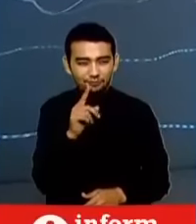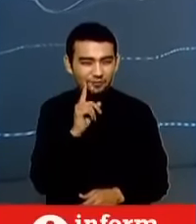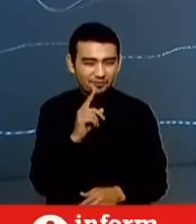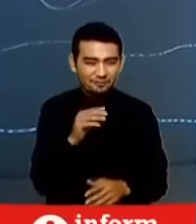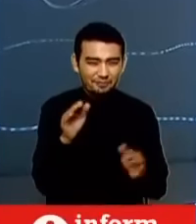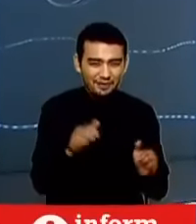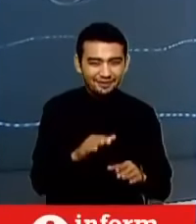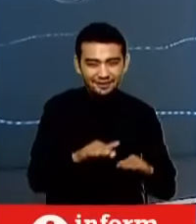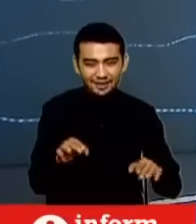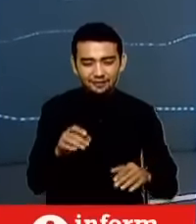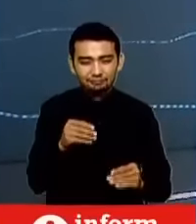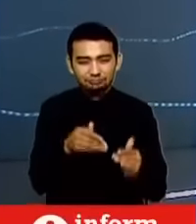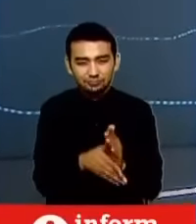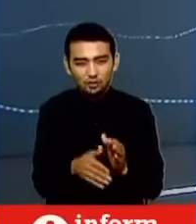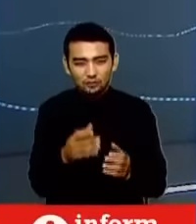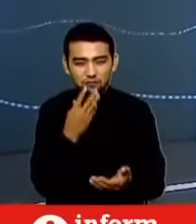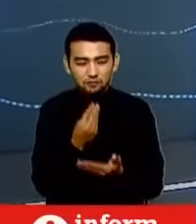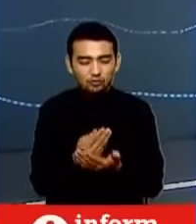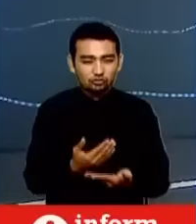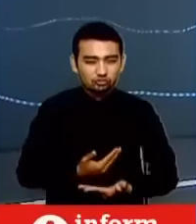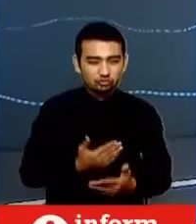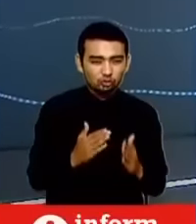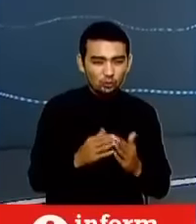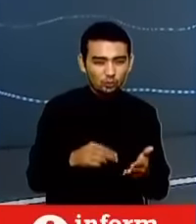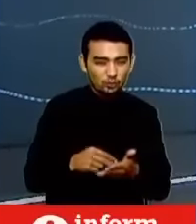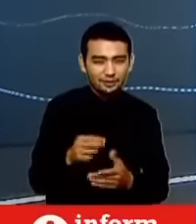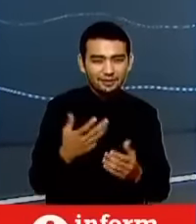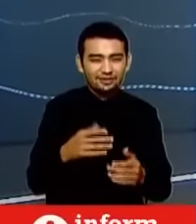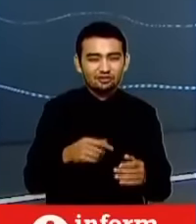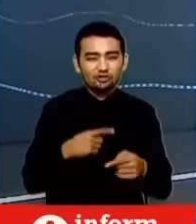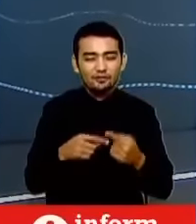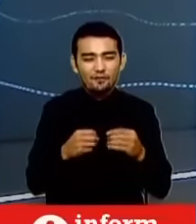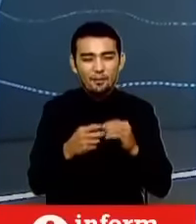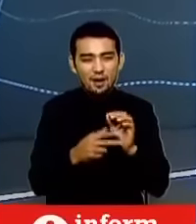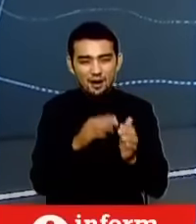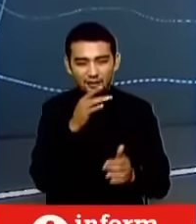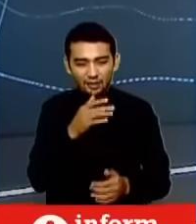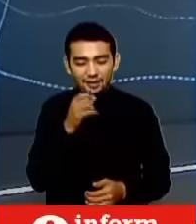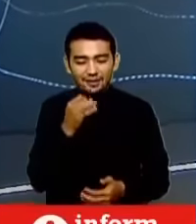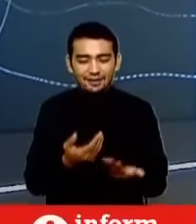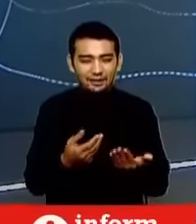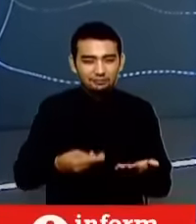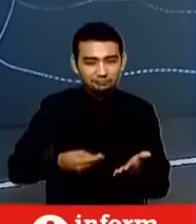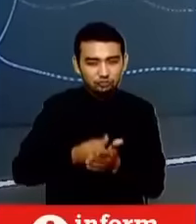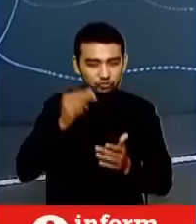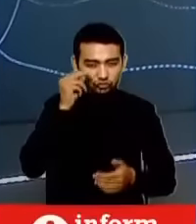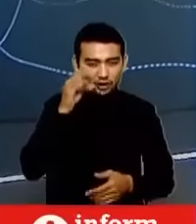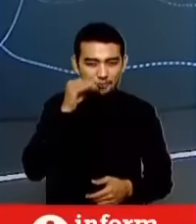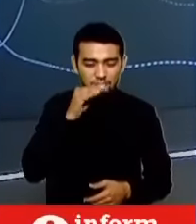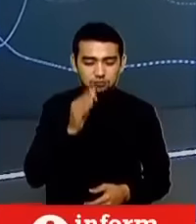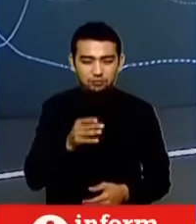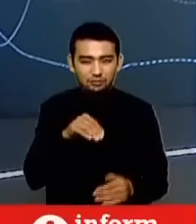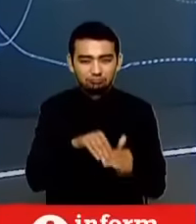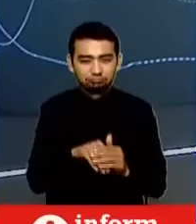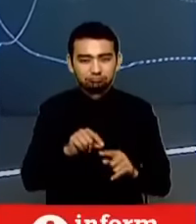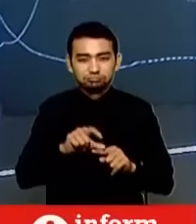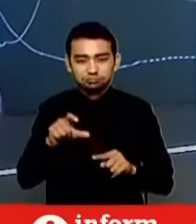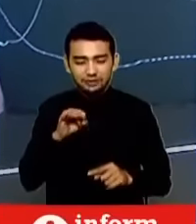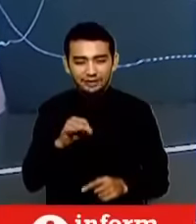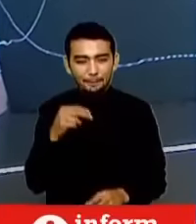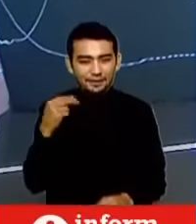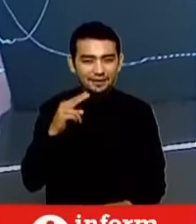смогут потратить на улучшение жилищных условий или оплату учебы. О создании такого фонда президент страны Касым-Жомарт Токаев говорил в